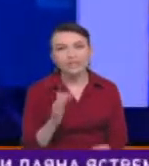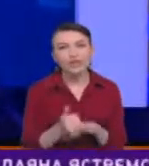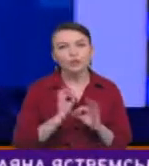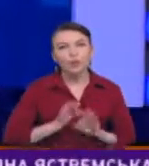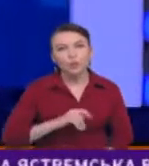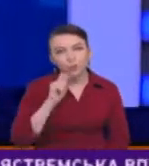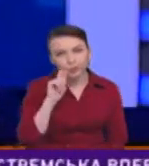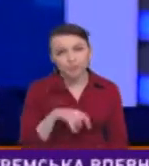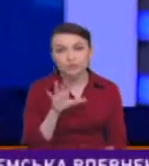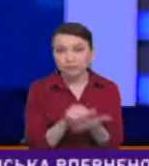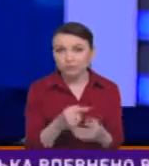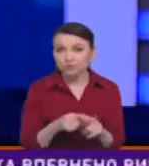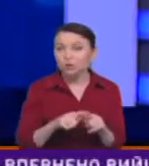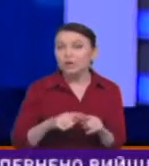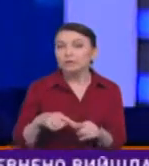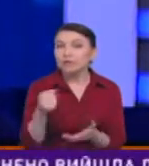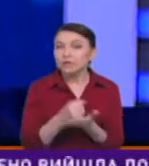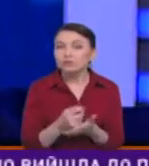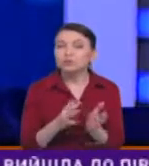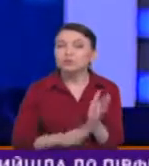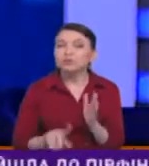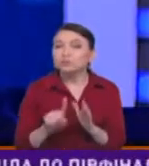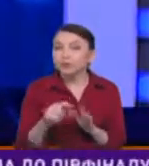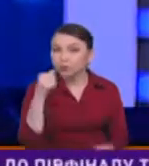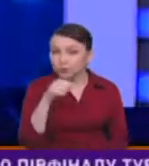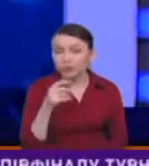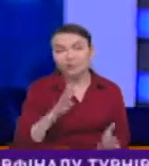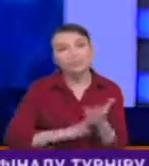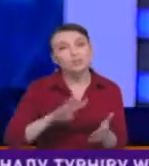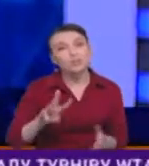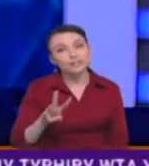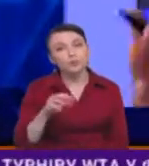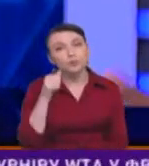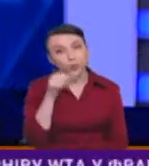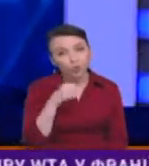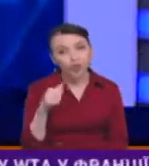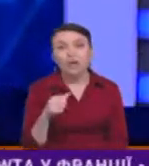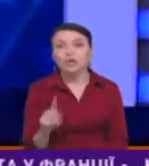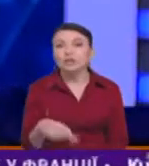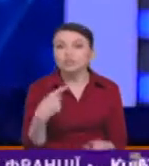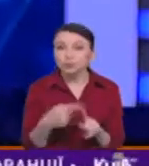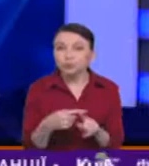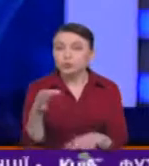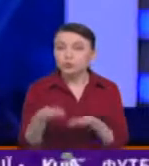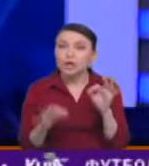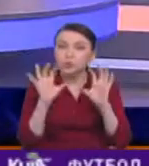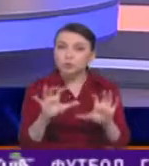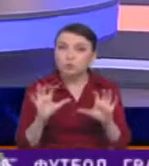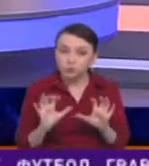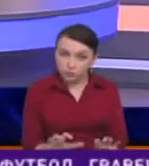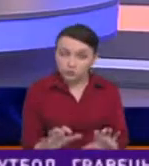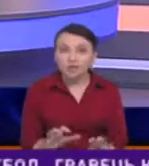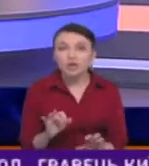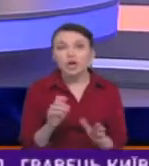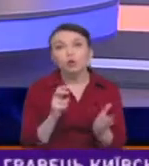України. Він займав цю посаду в 1991 і в 93 роках. До цього ще й суддя Конституційного суду. А